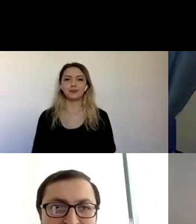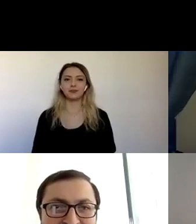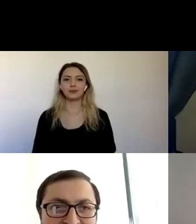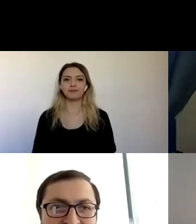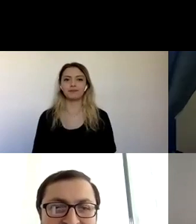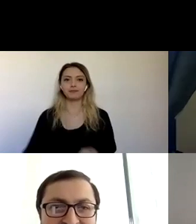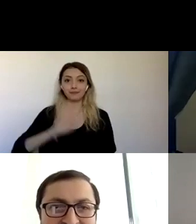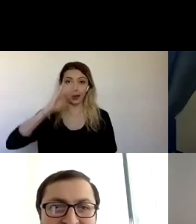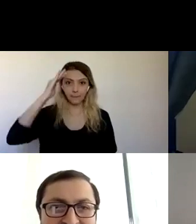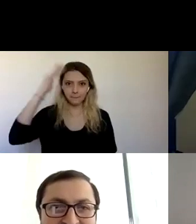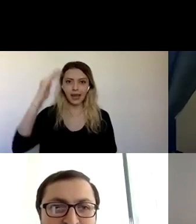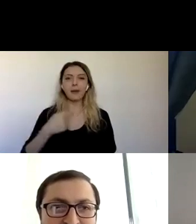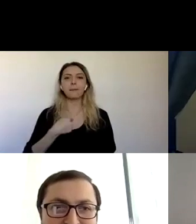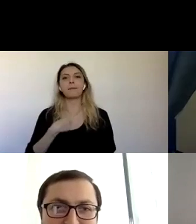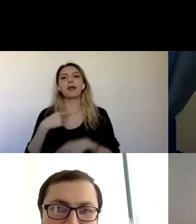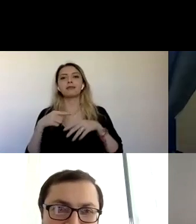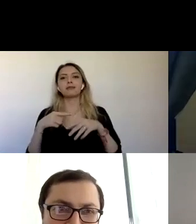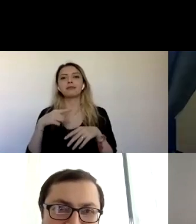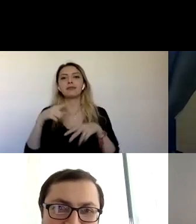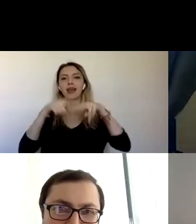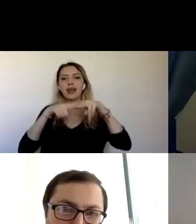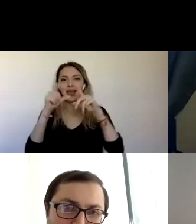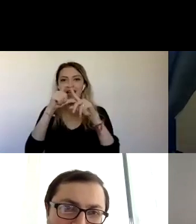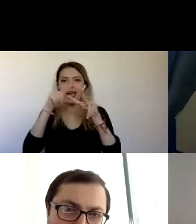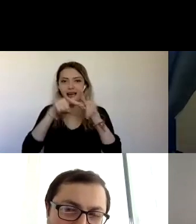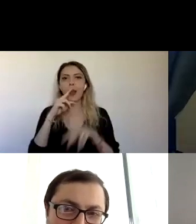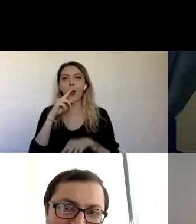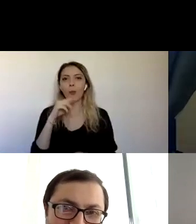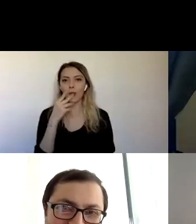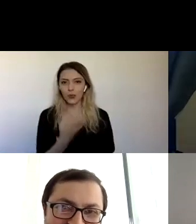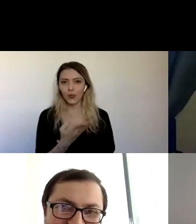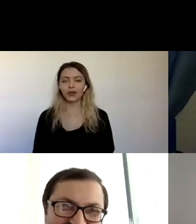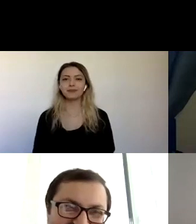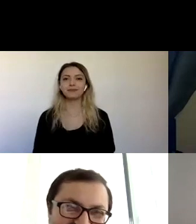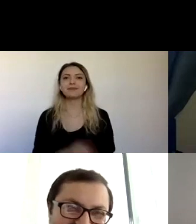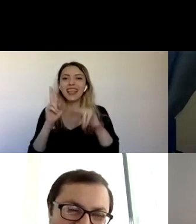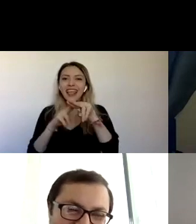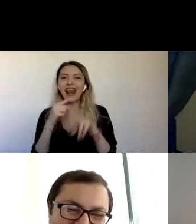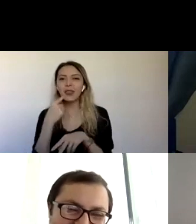Merhabalar, teşekkürler Fırat. Arda, umarım benim anlattığım araçları hep kötülemezsin.